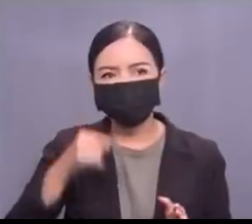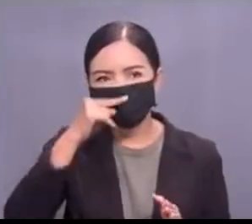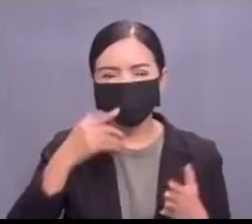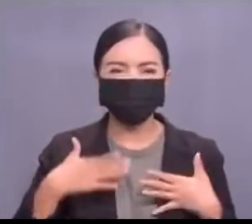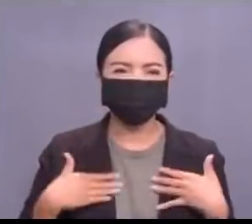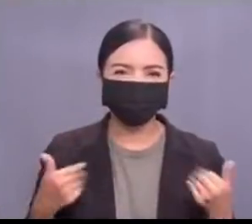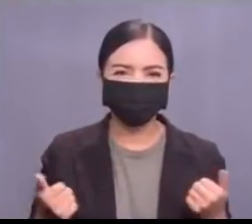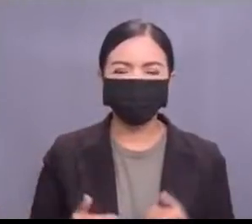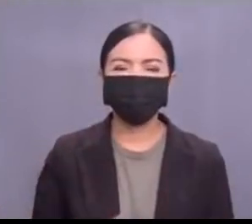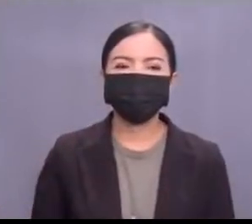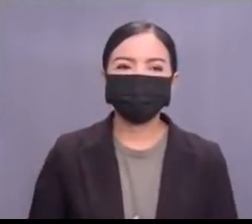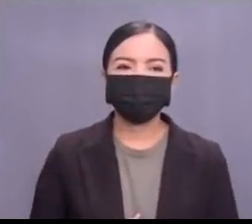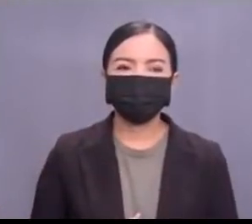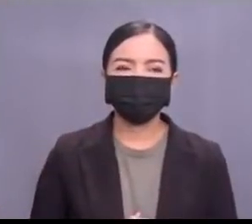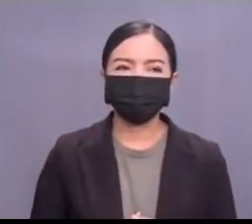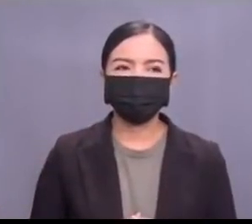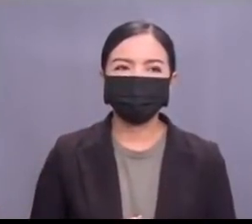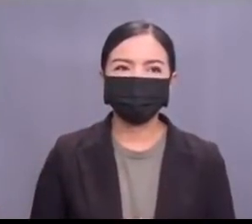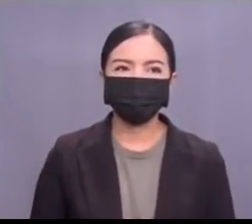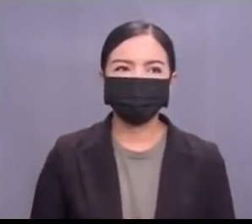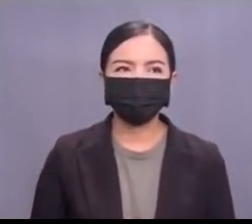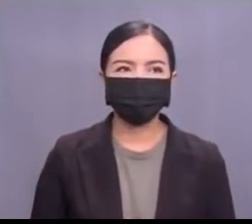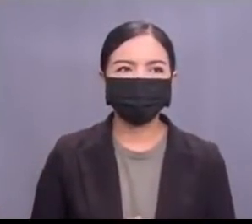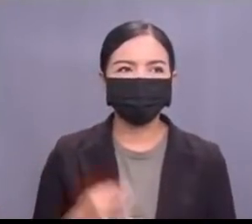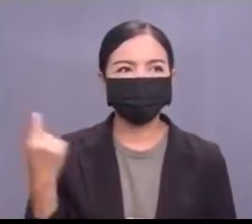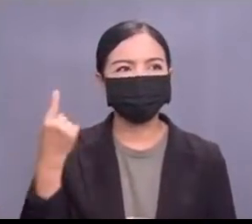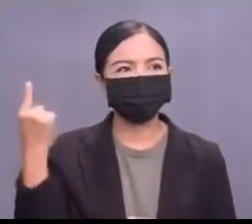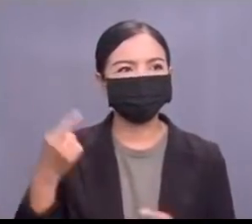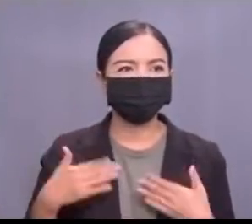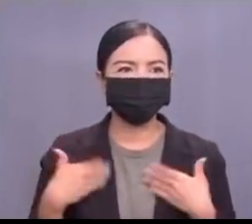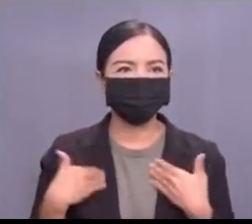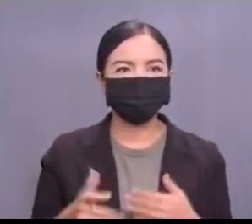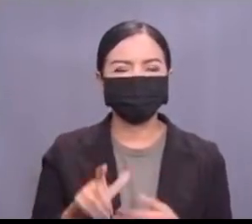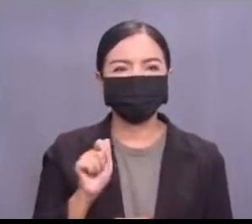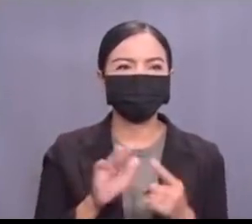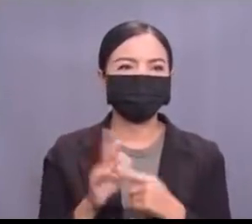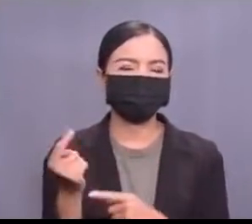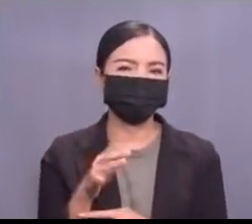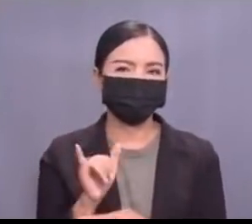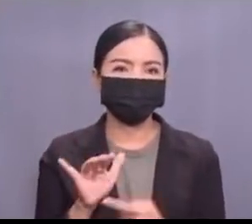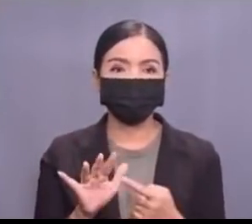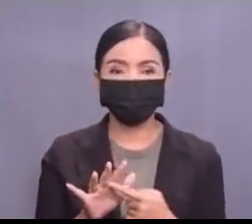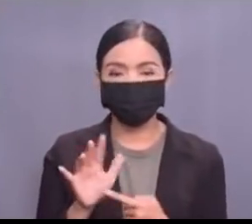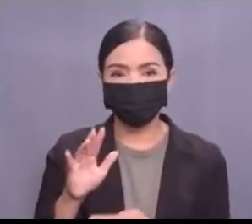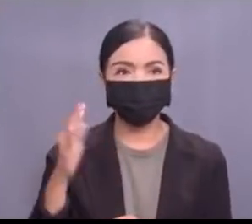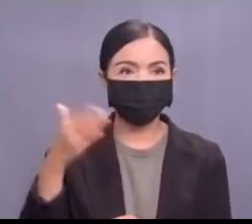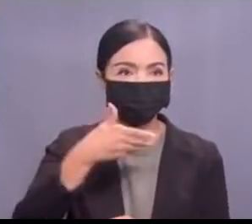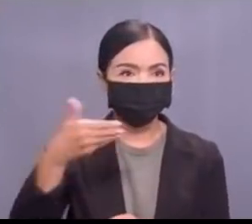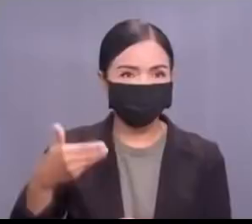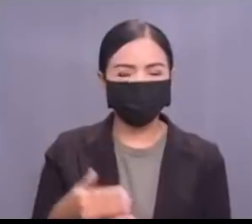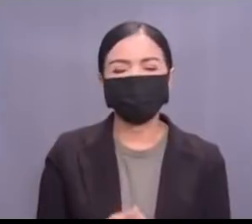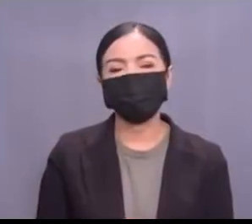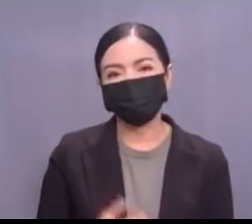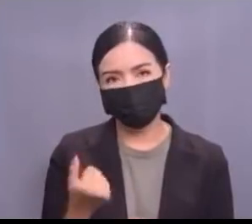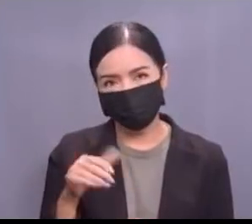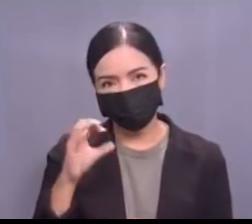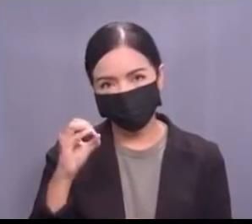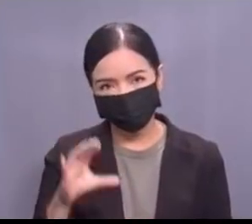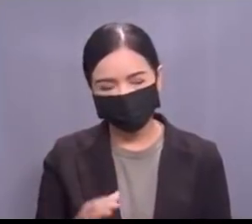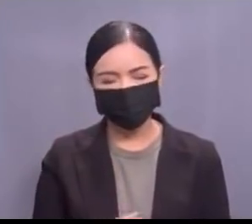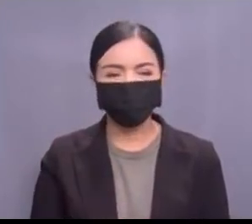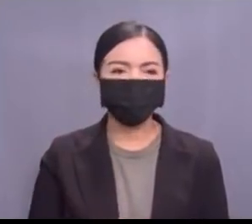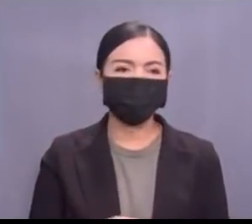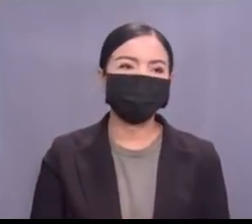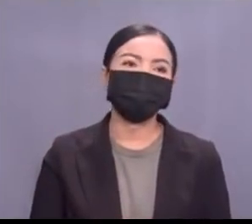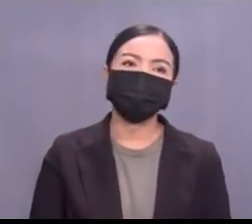ทยอยู่เมืองไทยสุดยอดแล้ว ใช่ค่ะไปเที่ยวนี่สนุกมากอุทยานแห่งชาติภูกระดึง15องศาค่ะภูสวนทราย17องศ